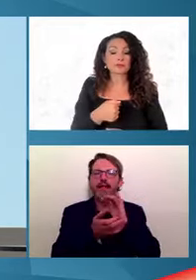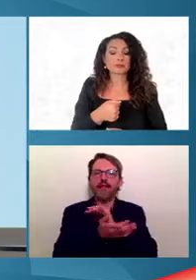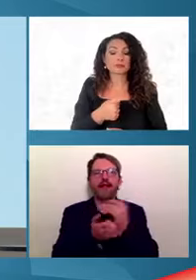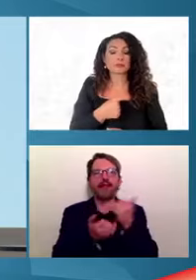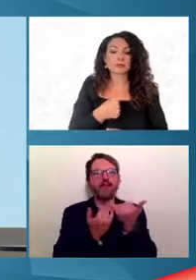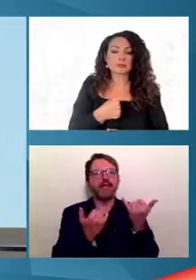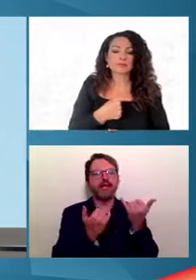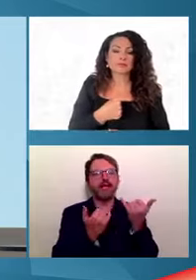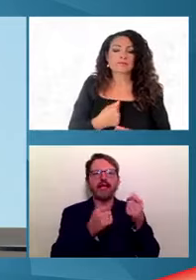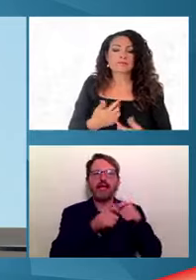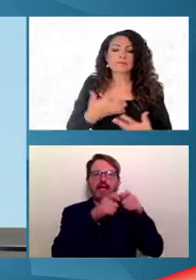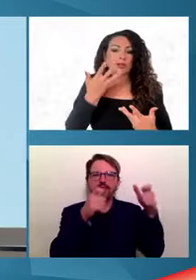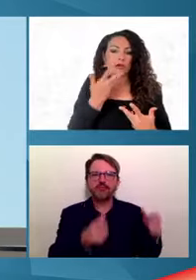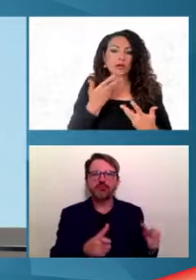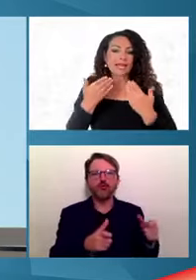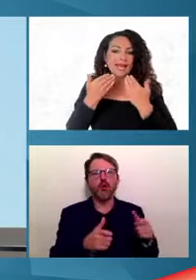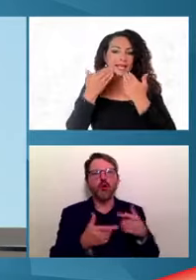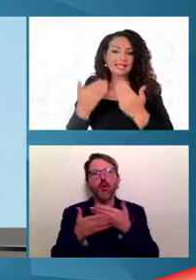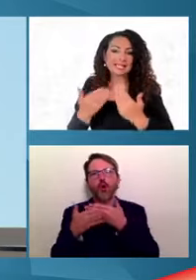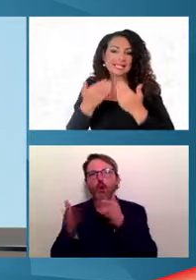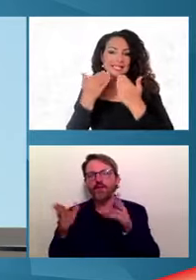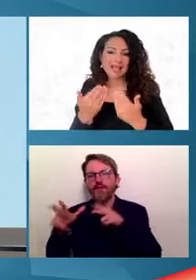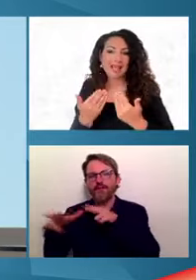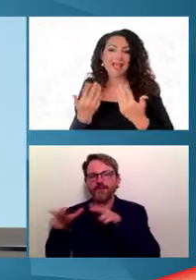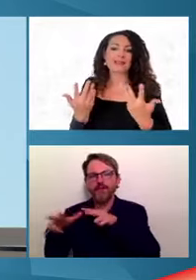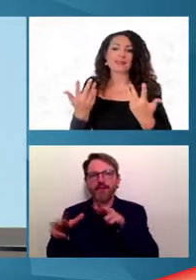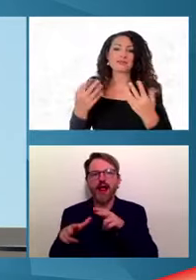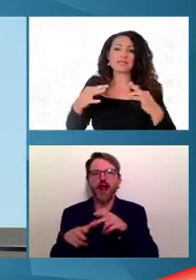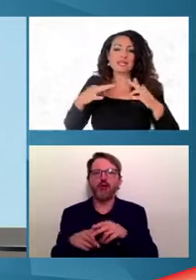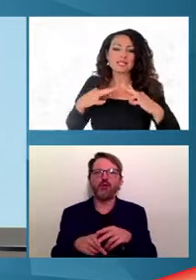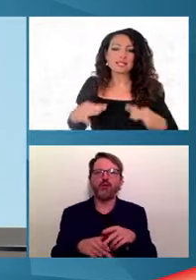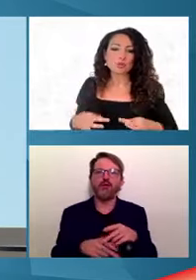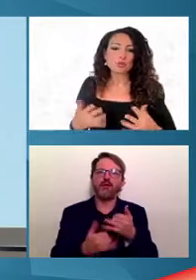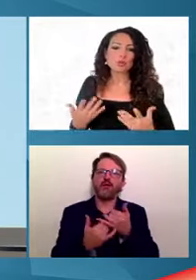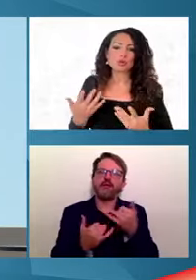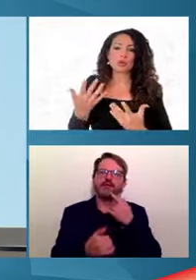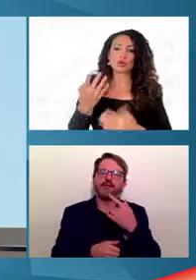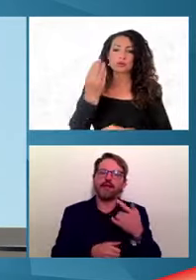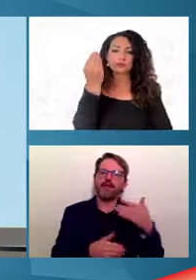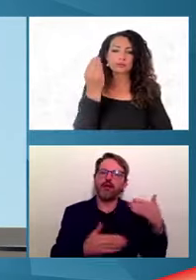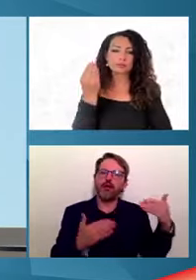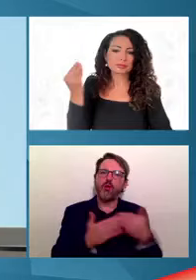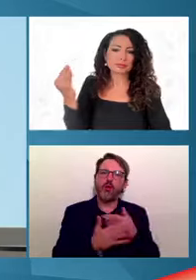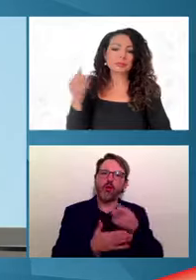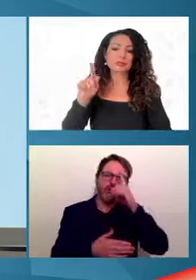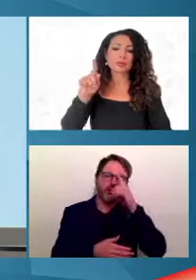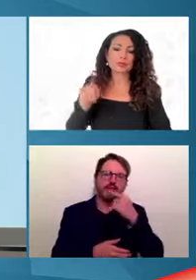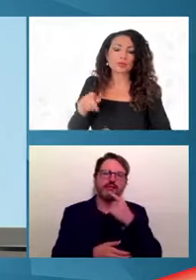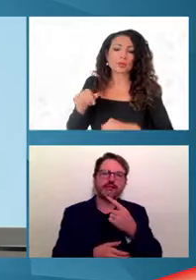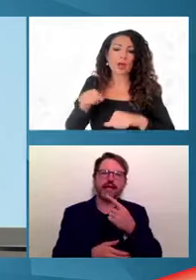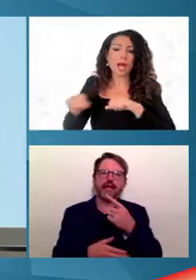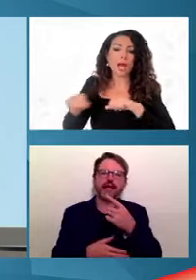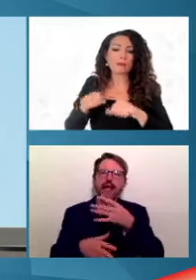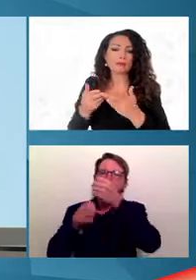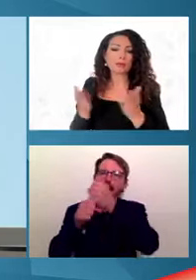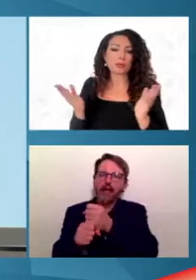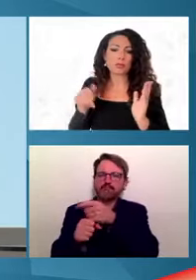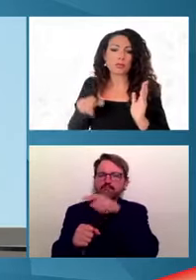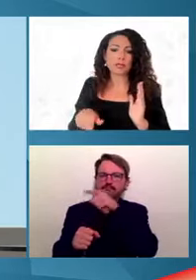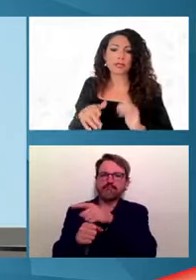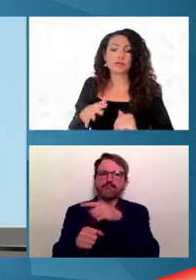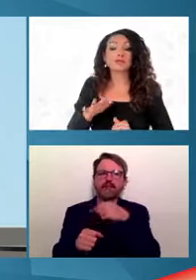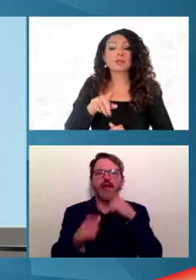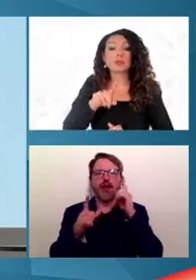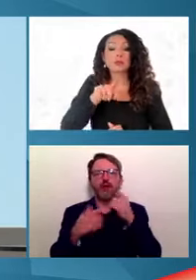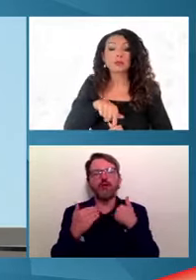öffentlichen Verwaltung die Vertreter, die Stakeholder, wie man sie so schön neudeutsch nennt, begrüßen und mich bei Ihnen auch dafür